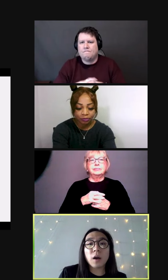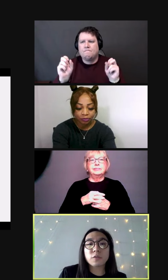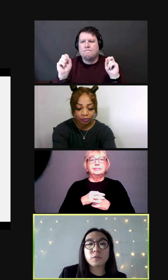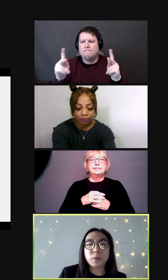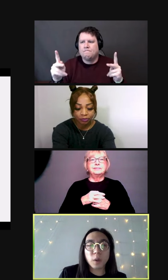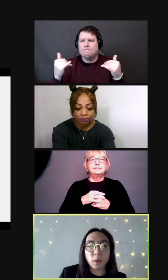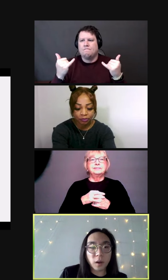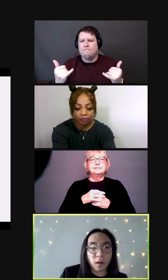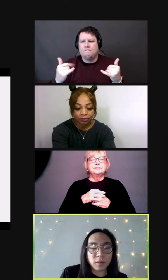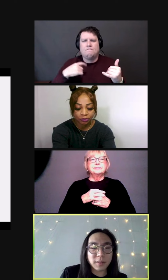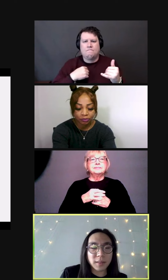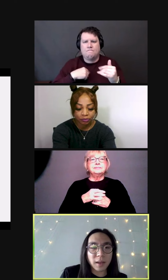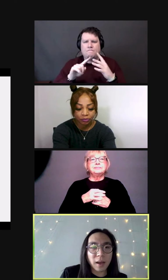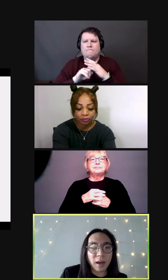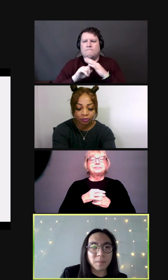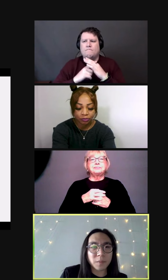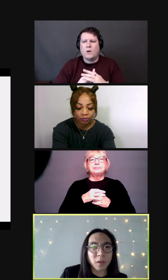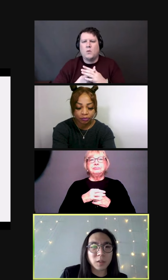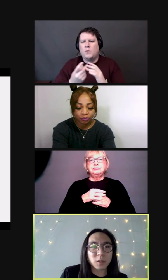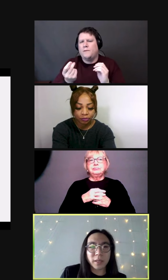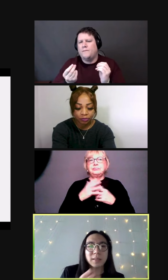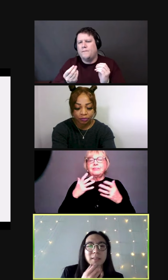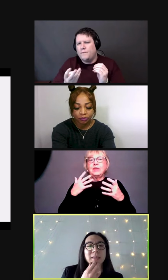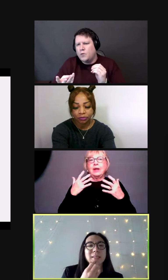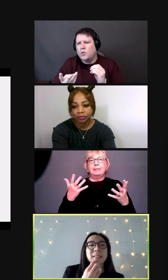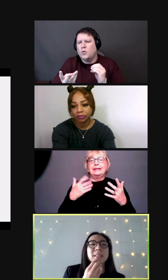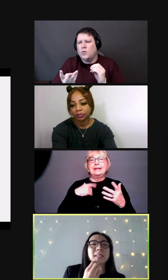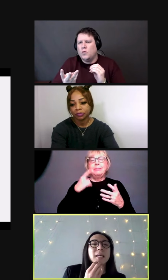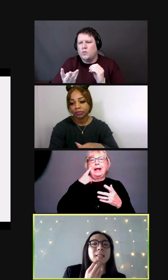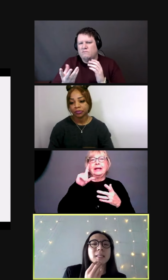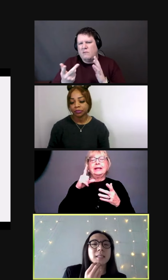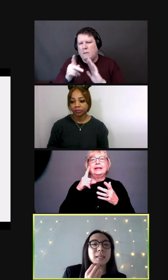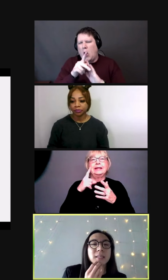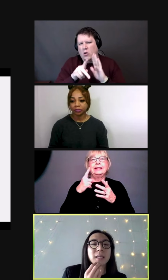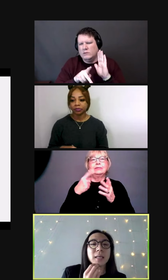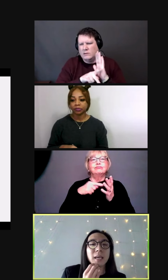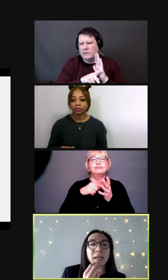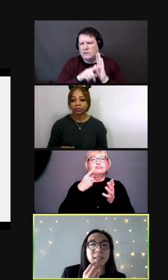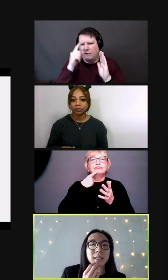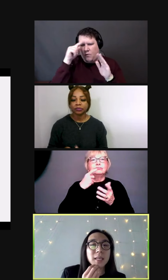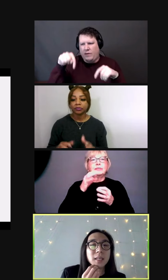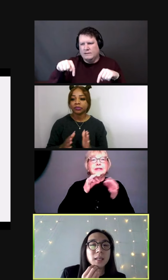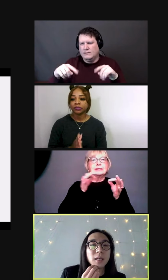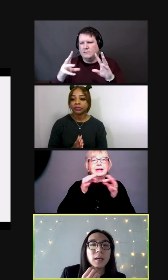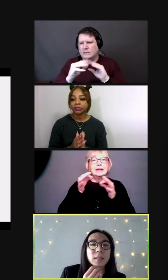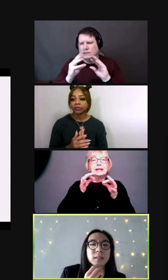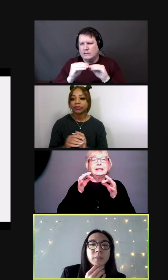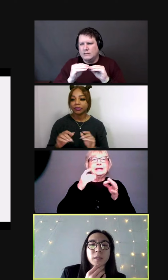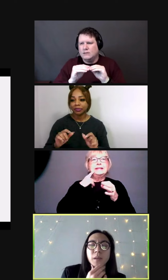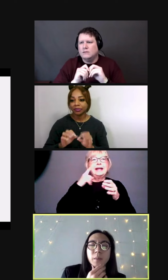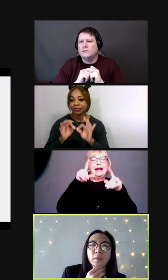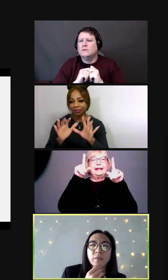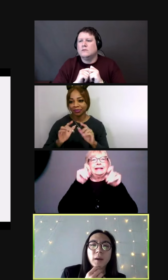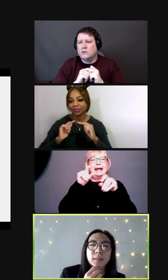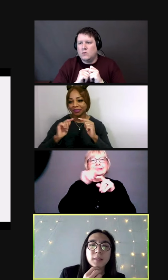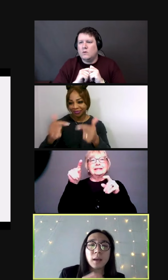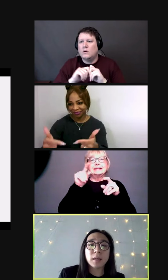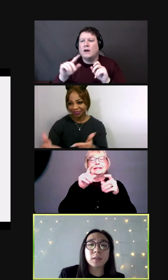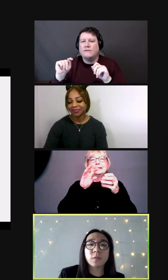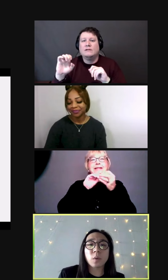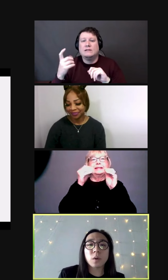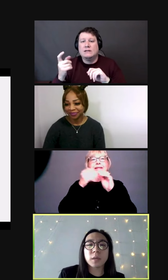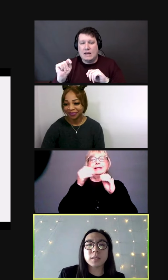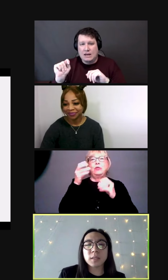Je vais commencer par les protocoles. À l'écran, vous verrez que ce texte est d'une taille de caractère de